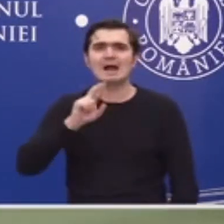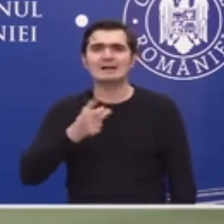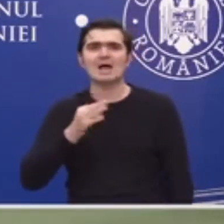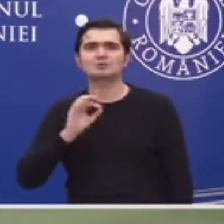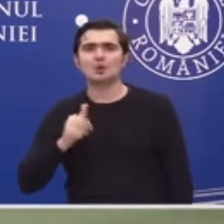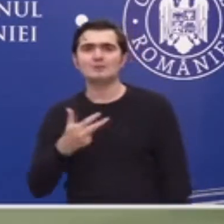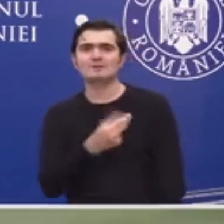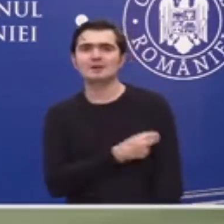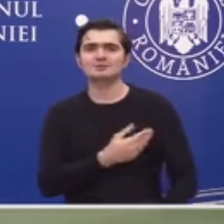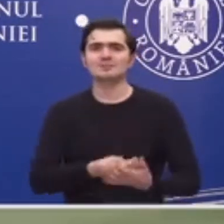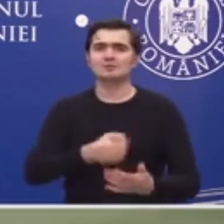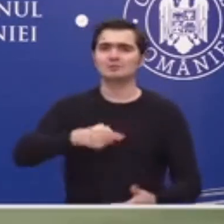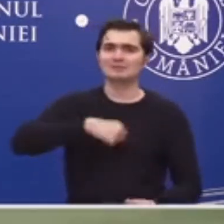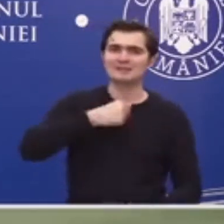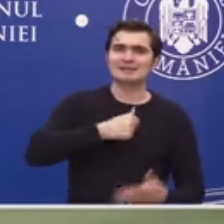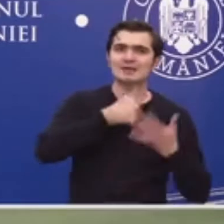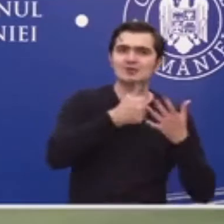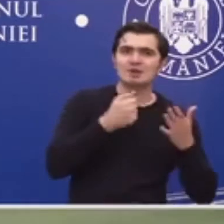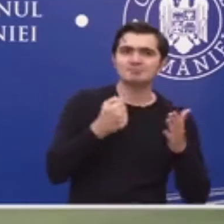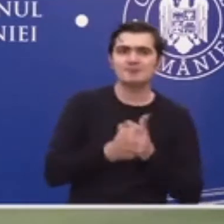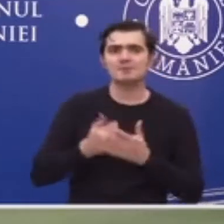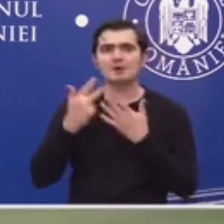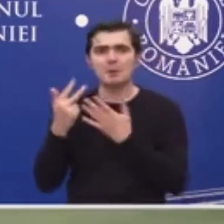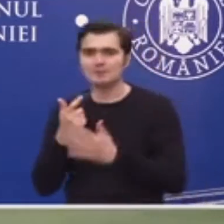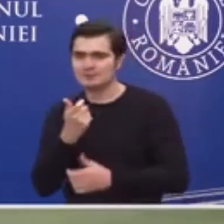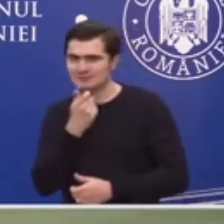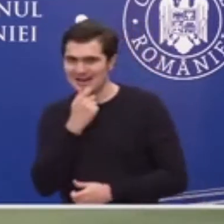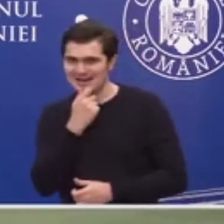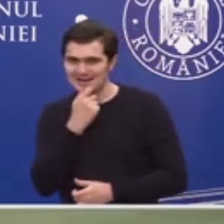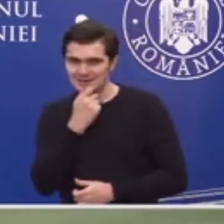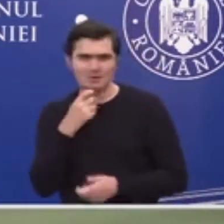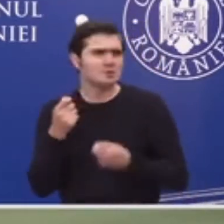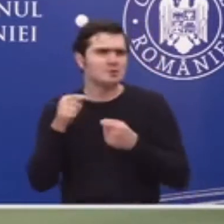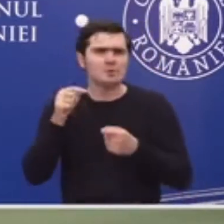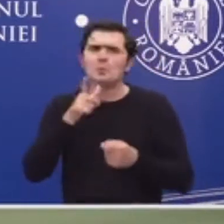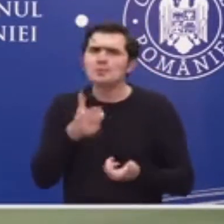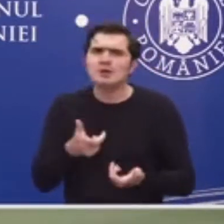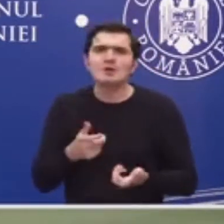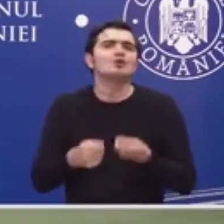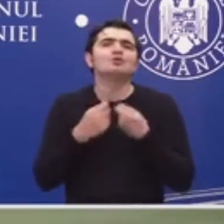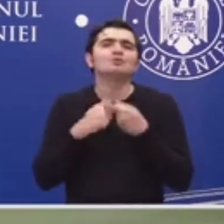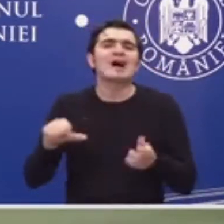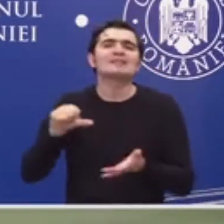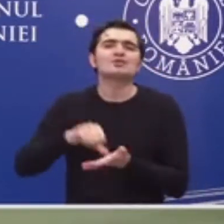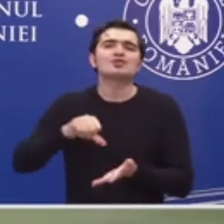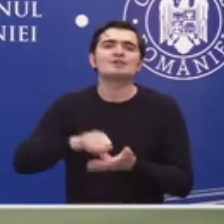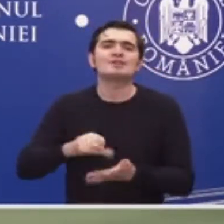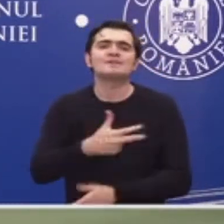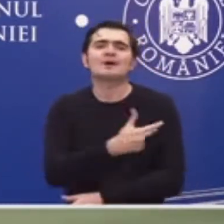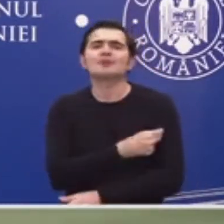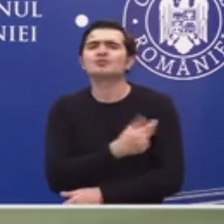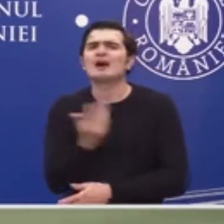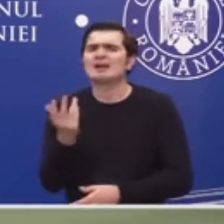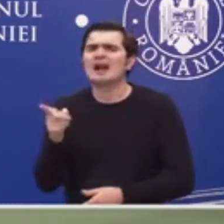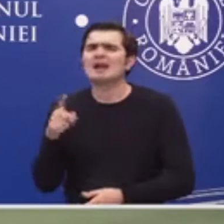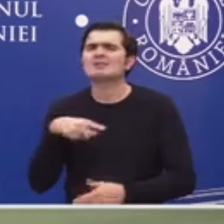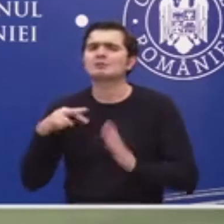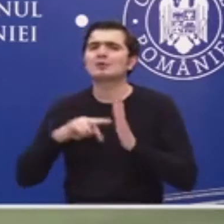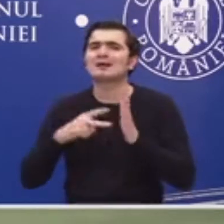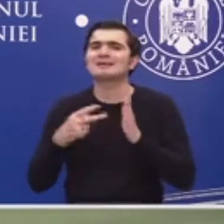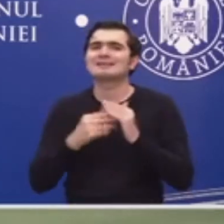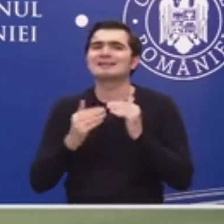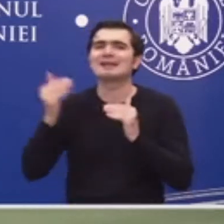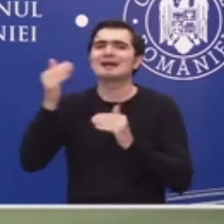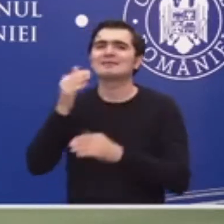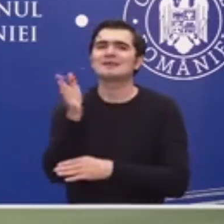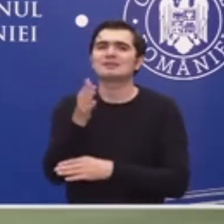adolescenților între 16 și 18 ani în toate centrele de vaccinare de organizate la nivel național, în